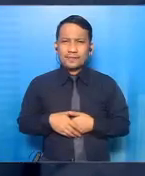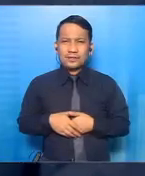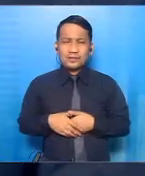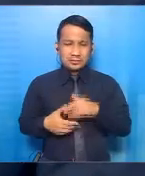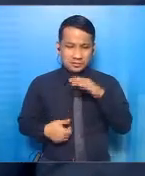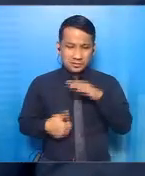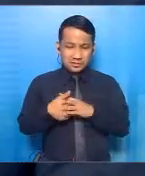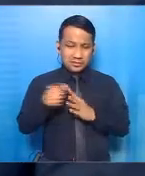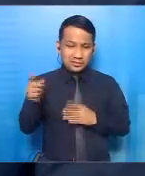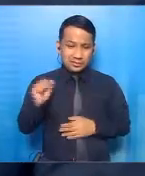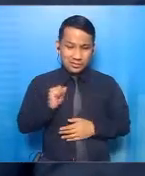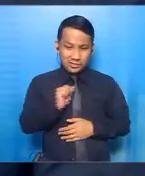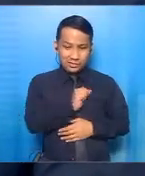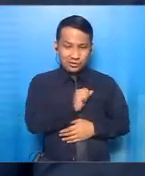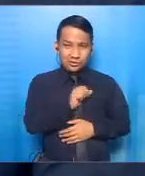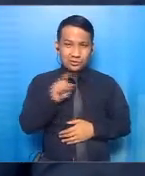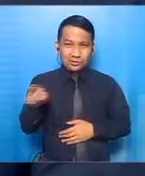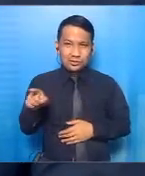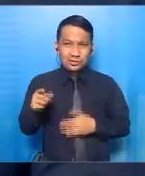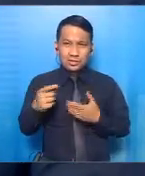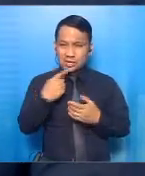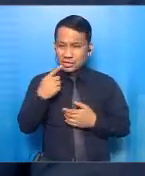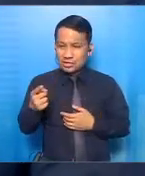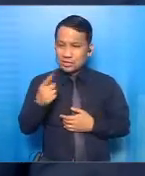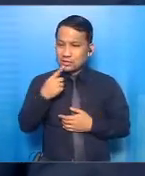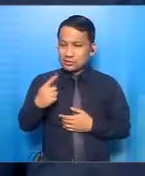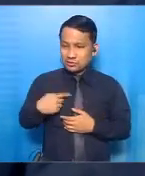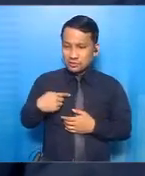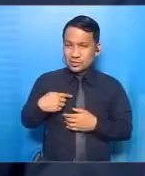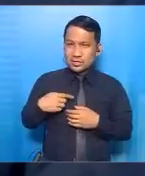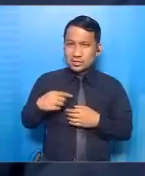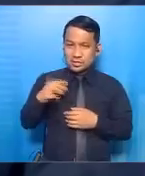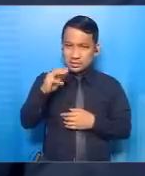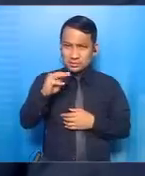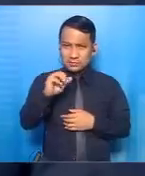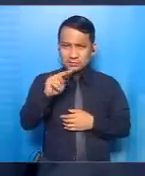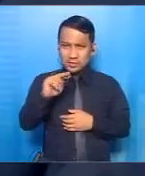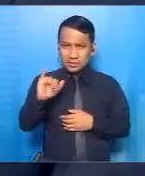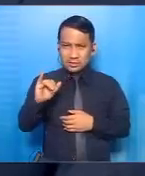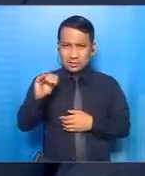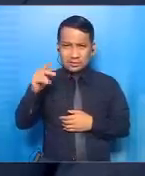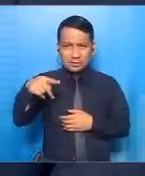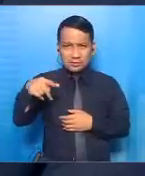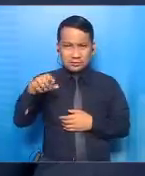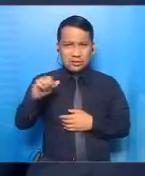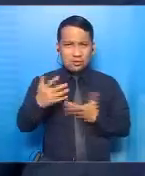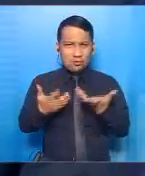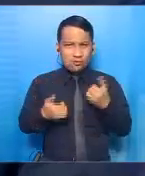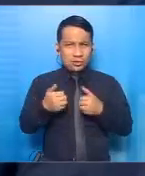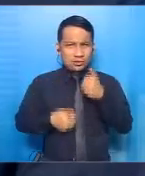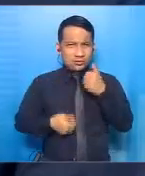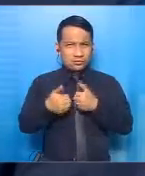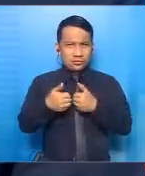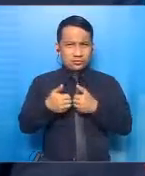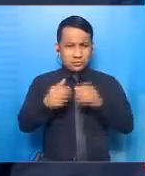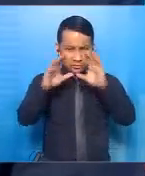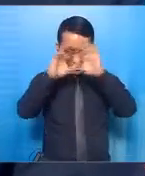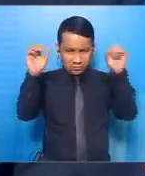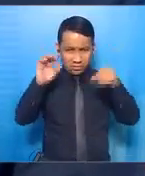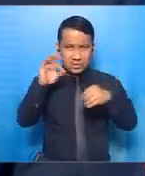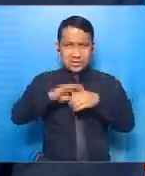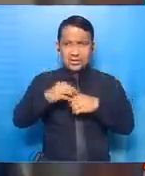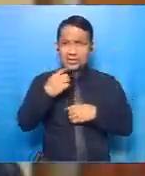Ibinunyag ni Senator Panfilo Lacson na nagsabi raw sa kanya si Senador Manny Pacquiao na gusto raw nitong tumakbong